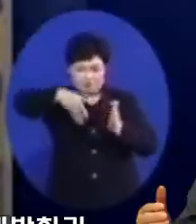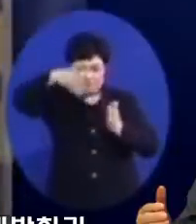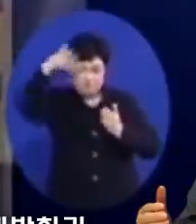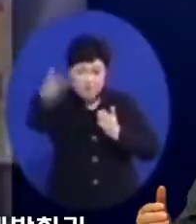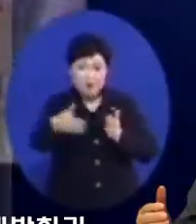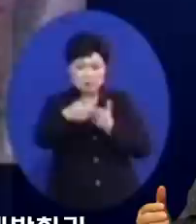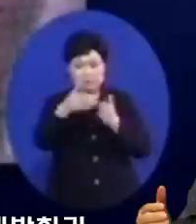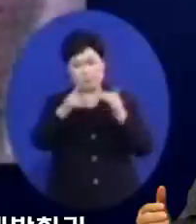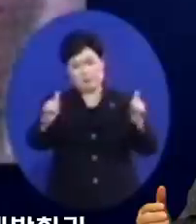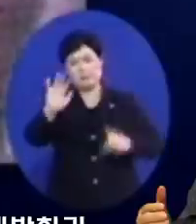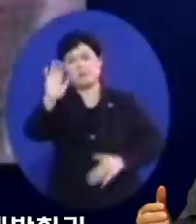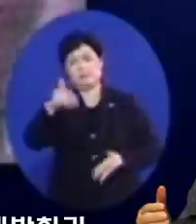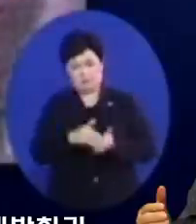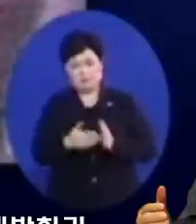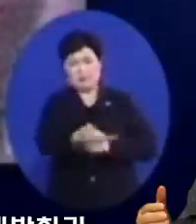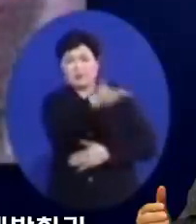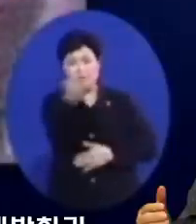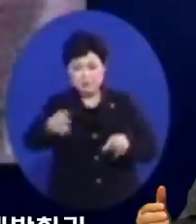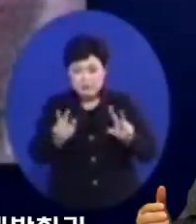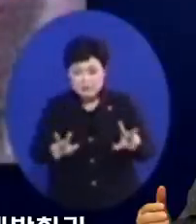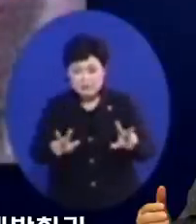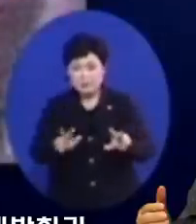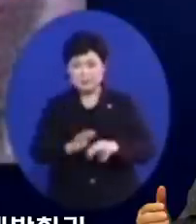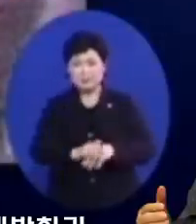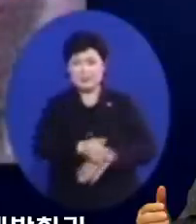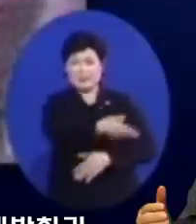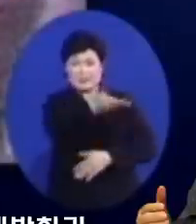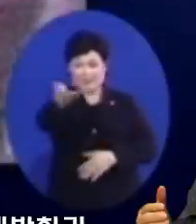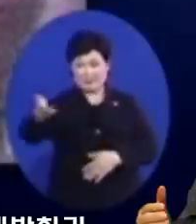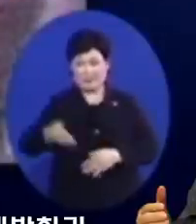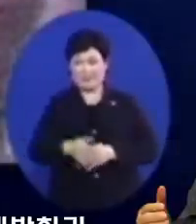됐다. 여러분 지금 아직 여러분의